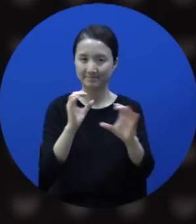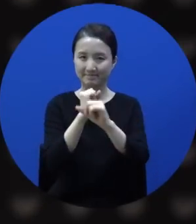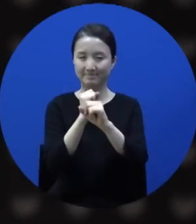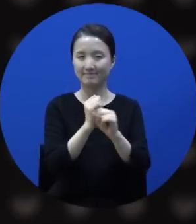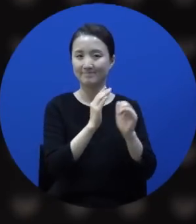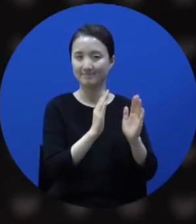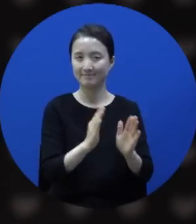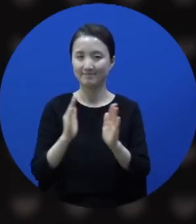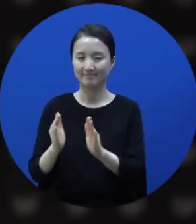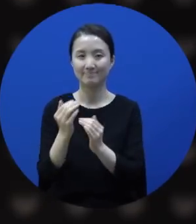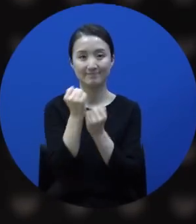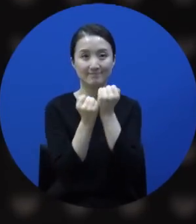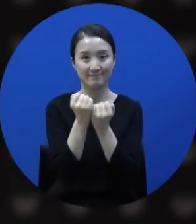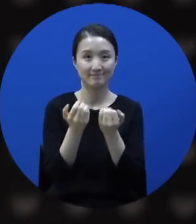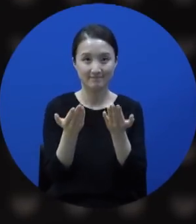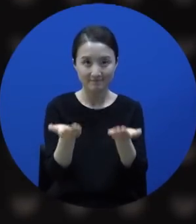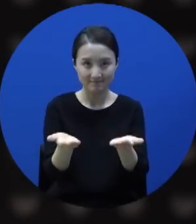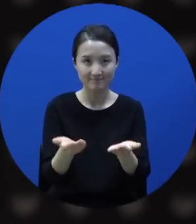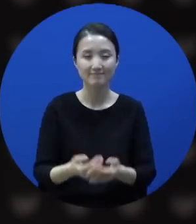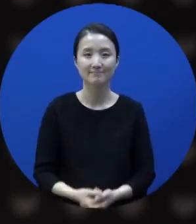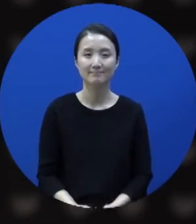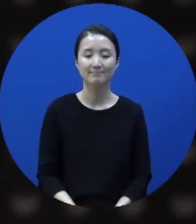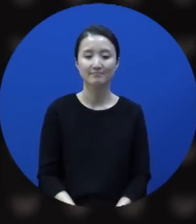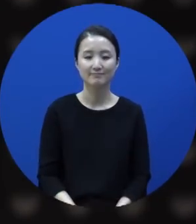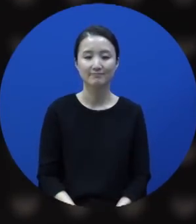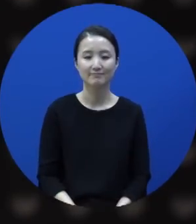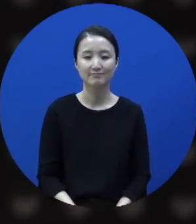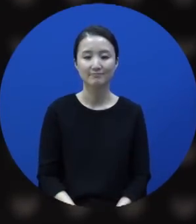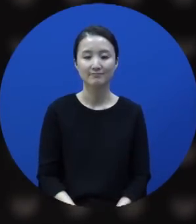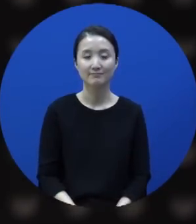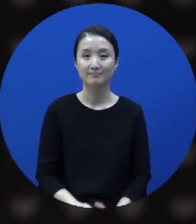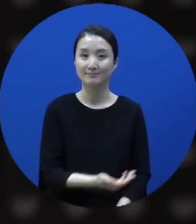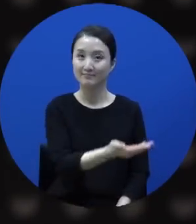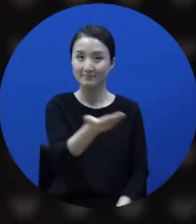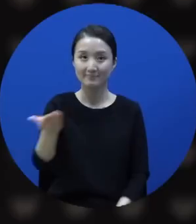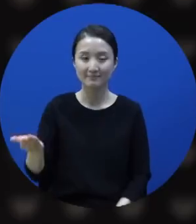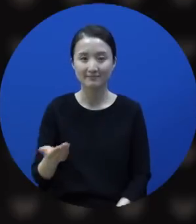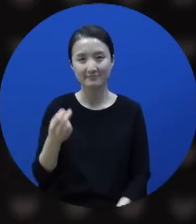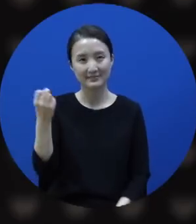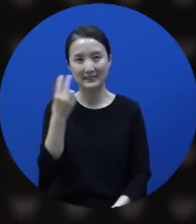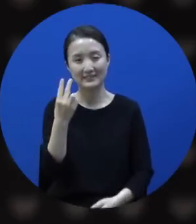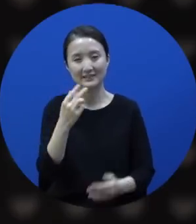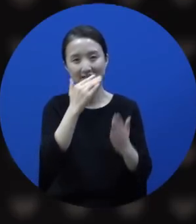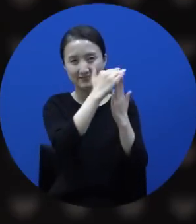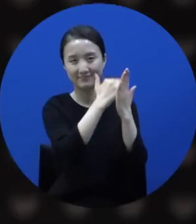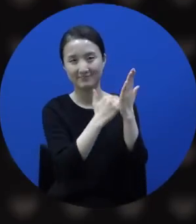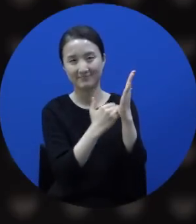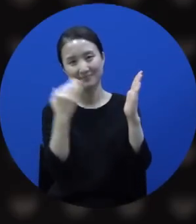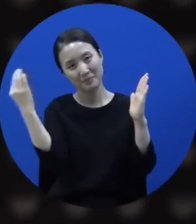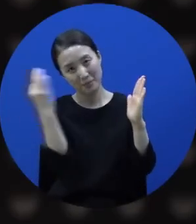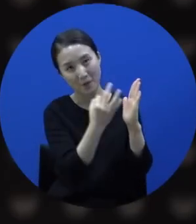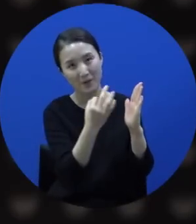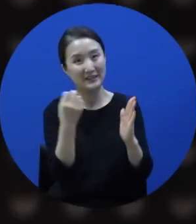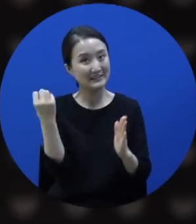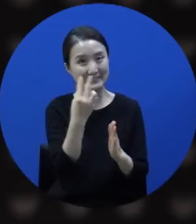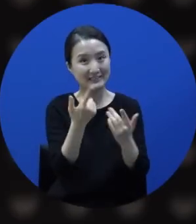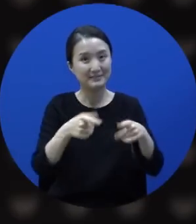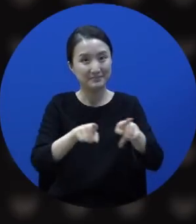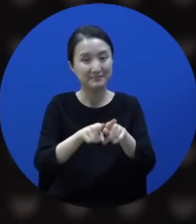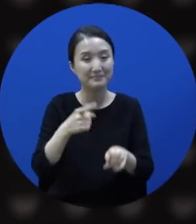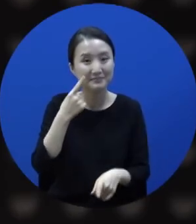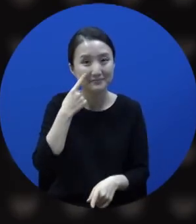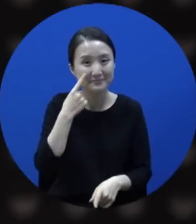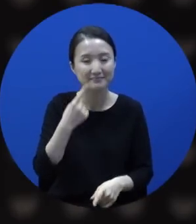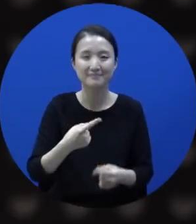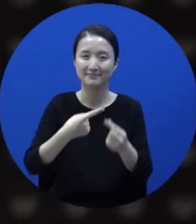온전한 나로 살기 위한 5가지 방법을 전해드리고자 해요. 그래서 여러분들이 한번 정리하는 의미로 1번부터 5번까지 같이